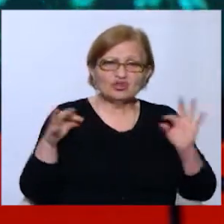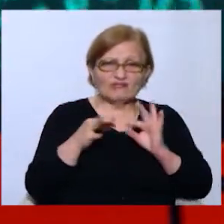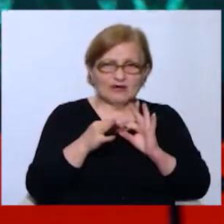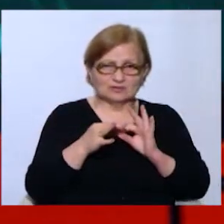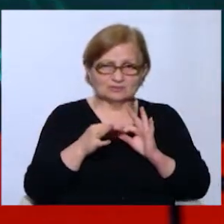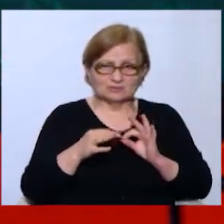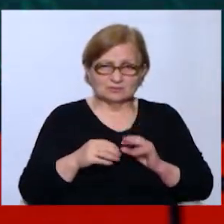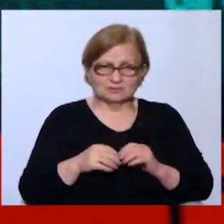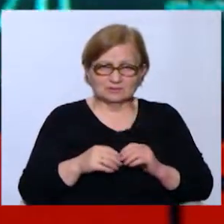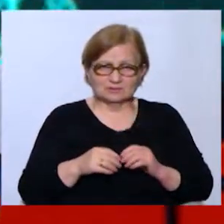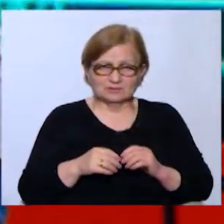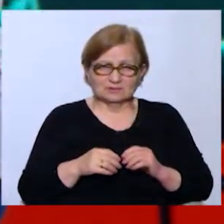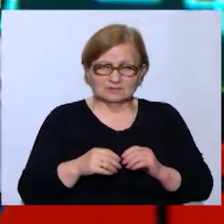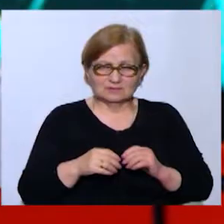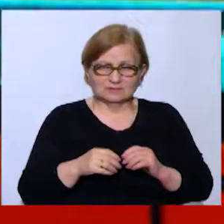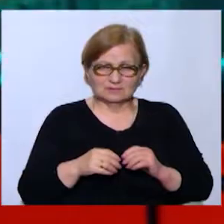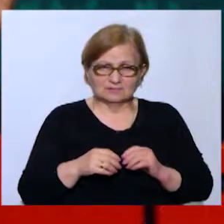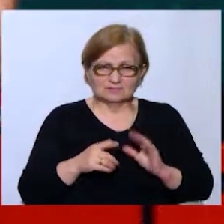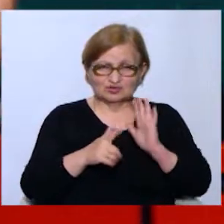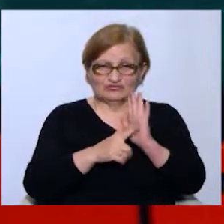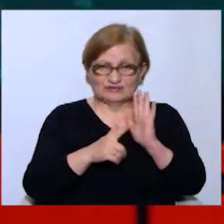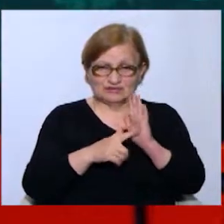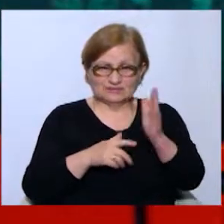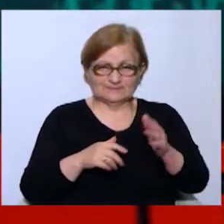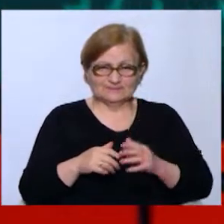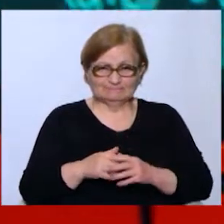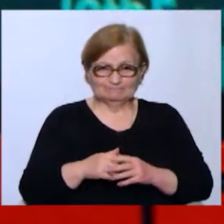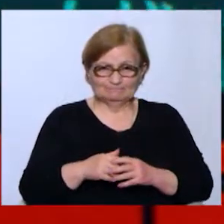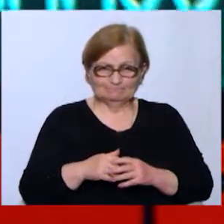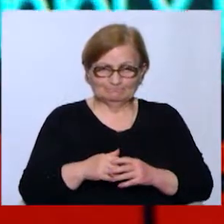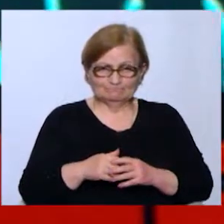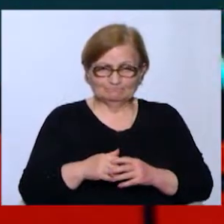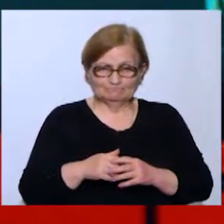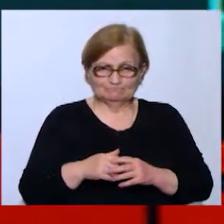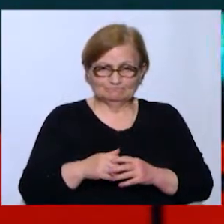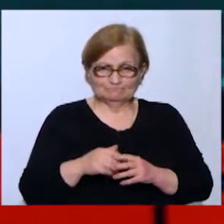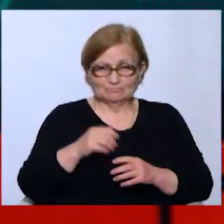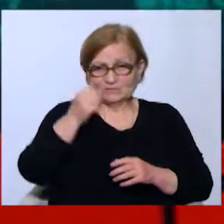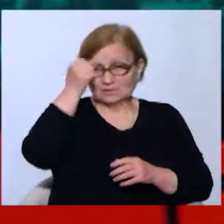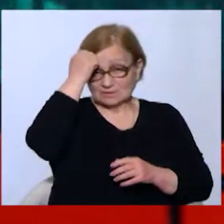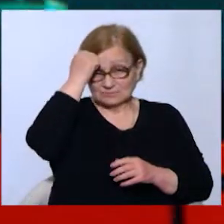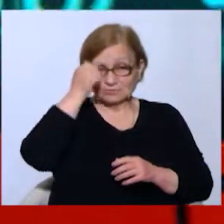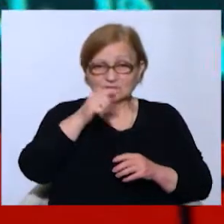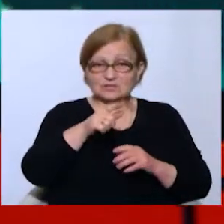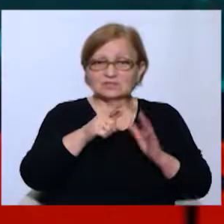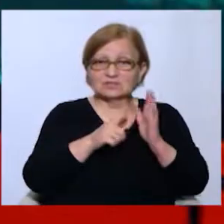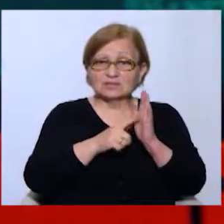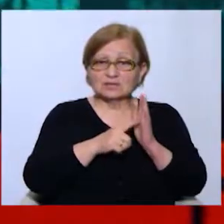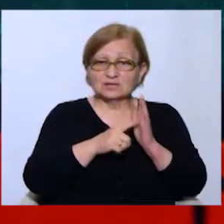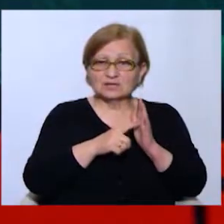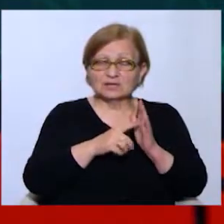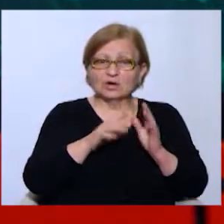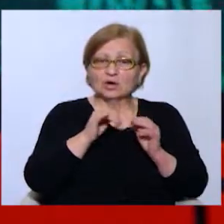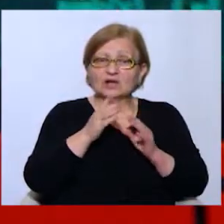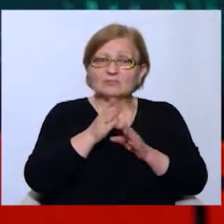კარგით? მოდი დავიწყებ 7-იანით. გახსოვთ ხომ, ისეთ რიცხვთან უნდა მიმიყვანოთ, რომ ჯამში